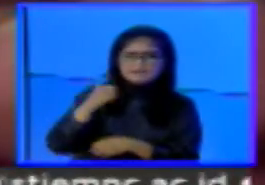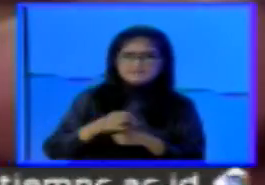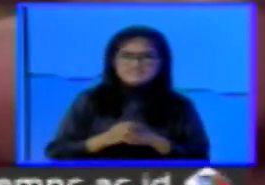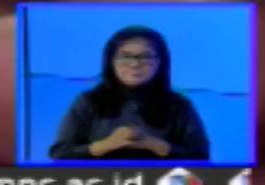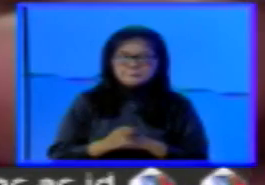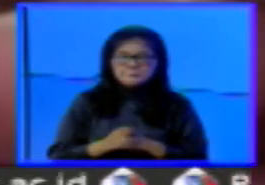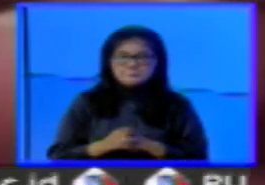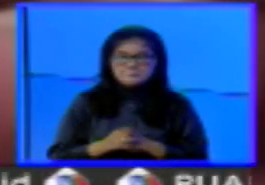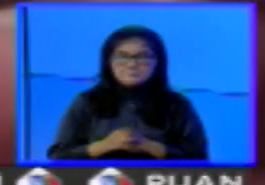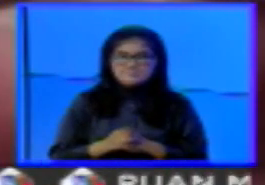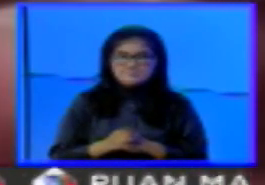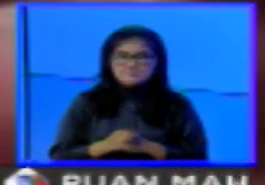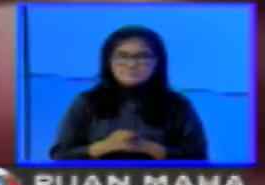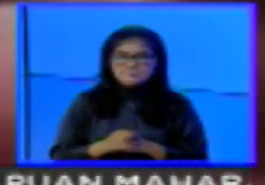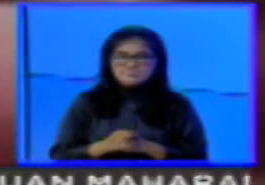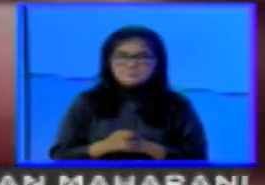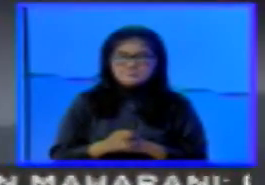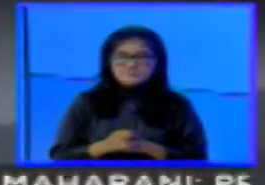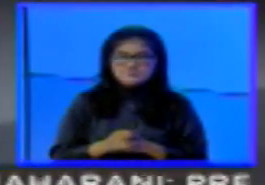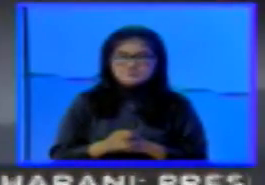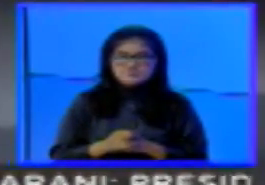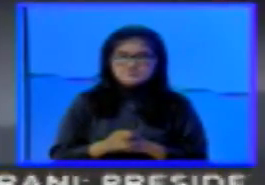Jakarta, Reni Anggraini, Ilham Freddy, iNews, melaporkan.